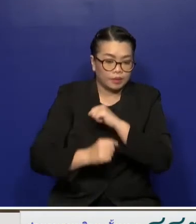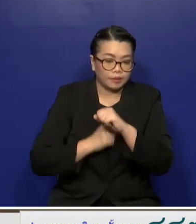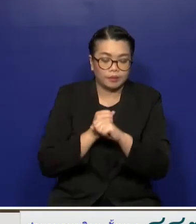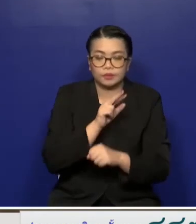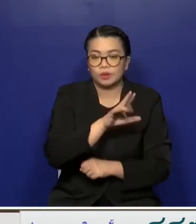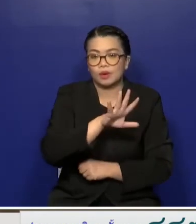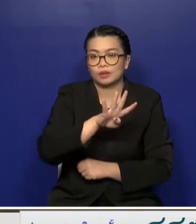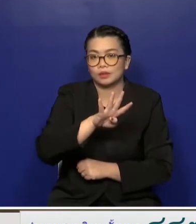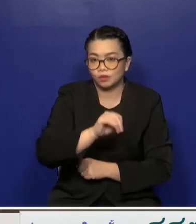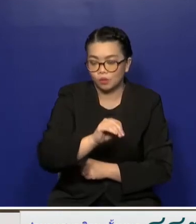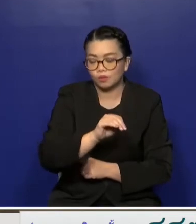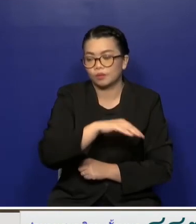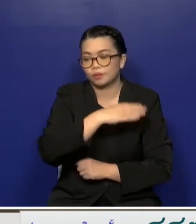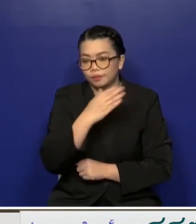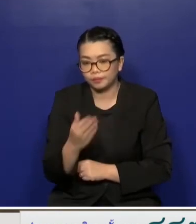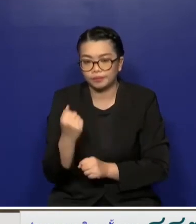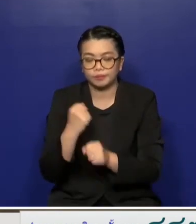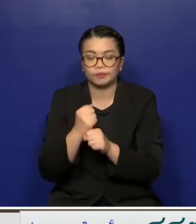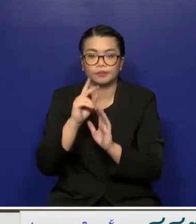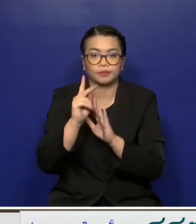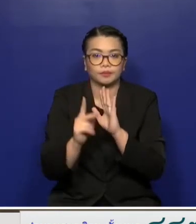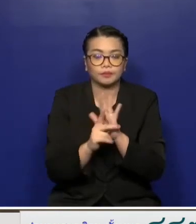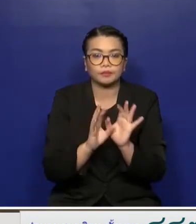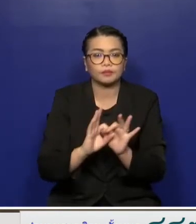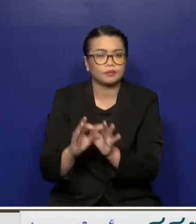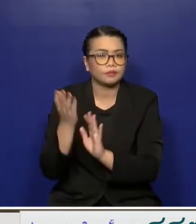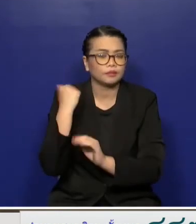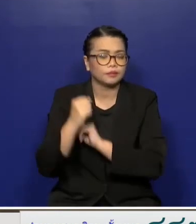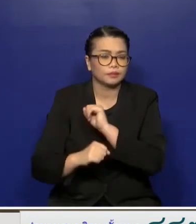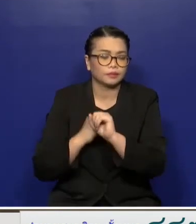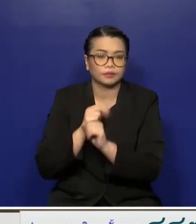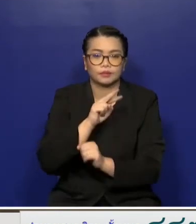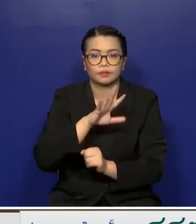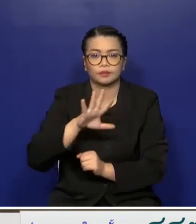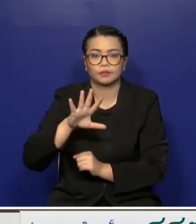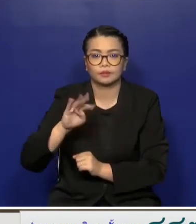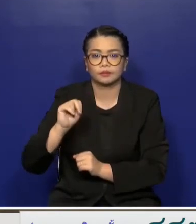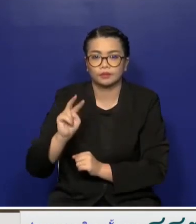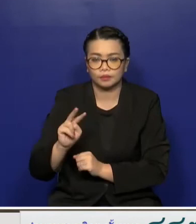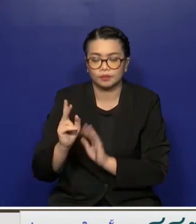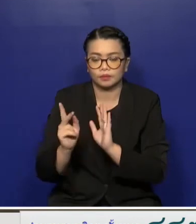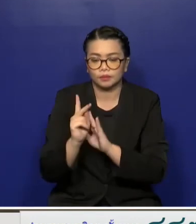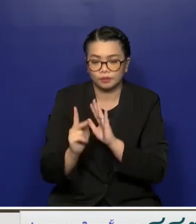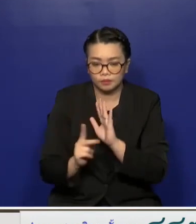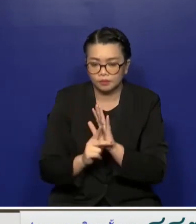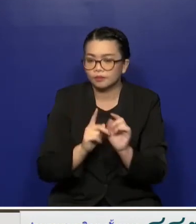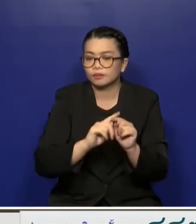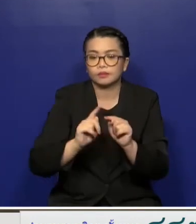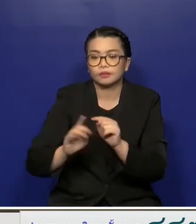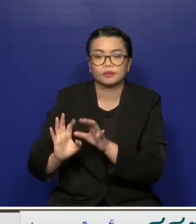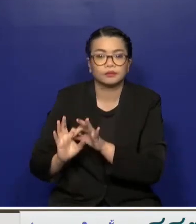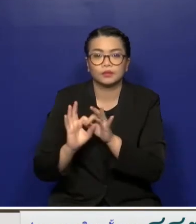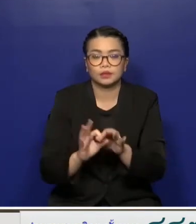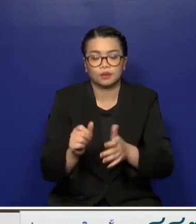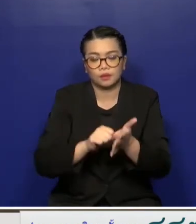แล้วก็มาทำกฎหมายเรื่องนี้มาปี2542ก็เป็นกฎหมายหลายเรื่องที่เกี่ยวข้องกับการปฏิ